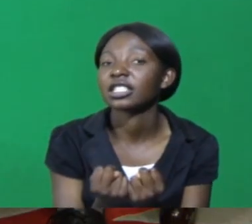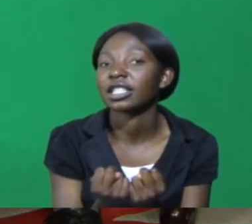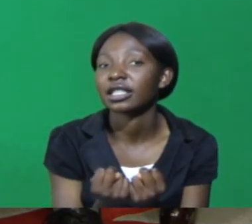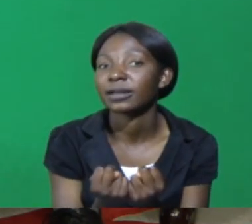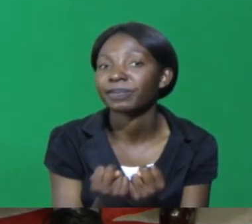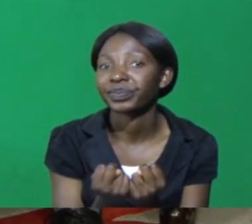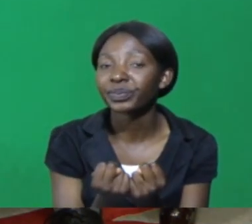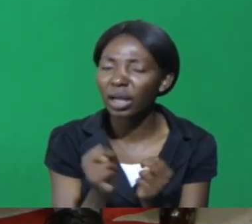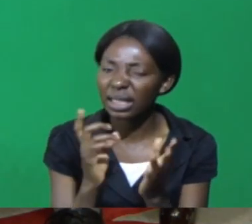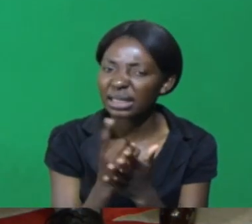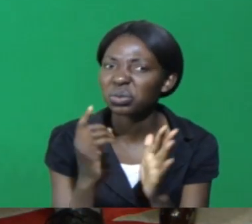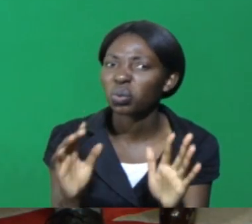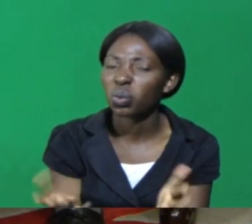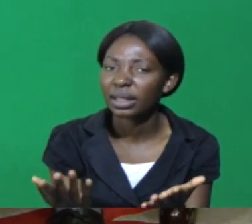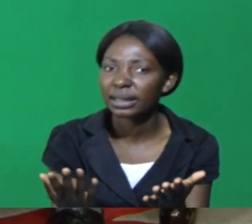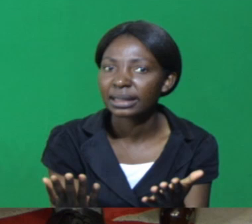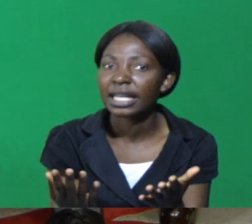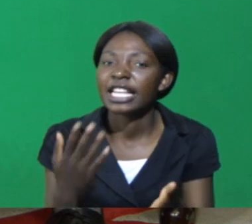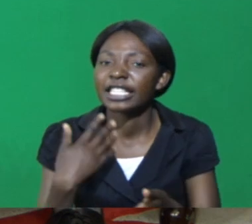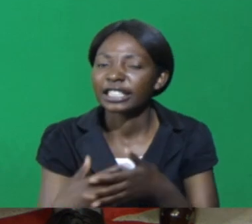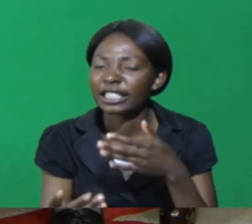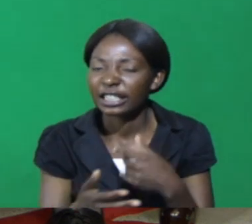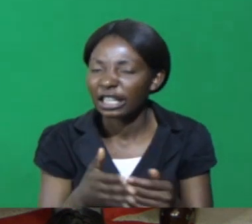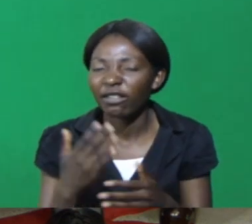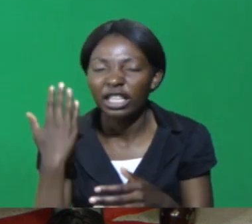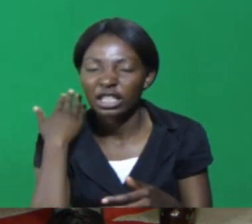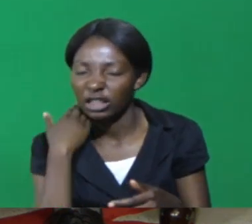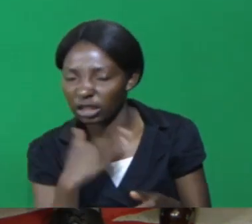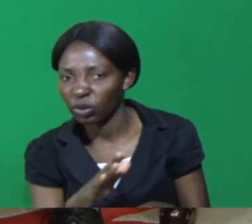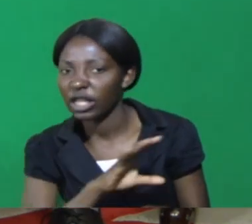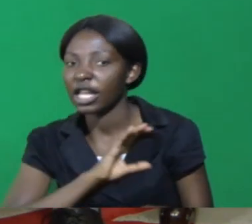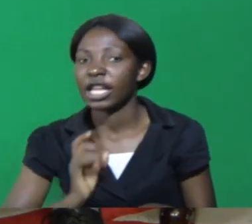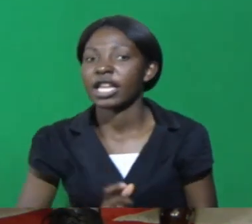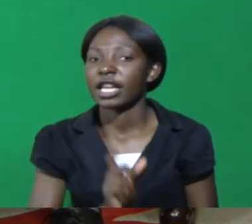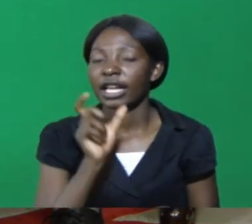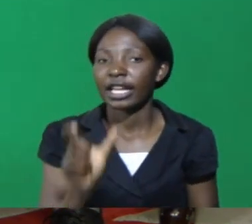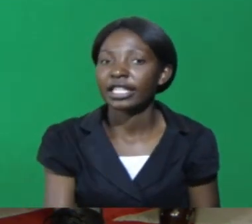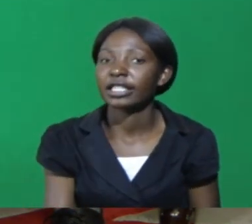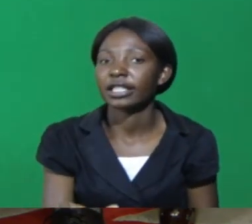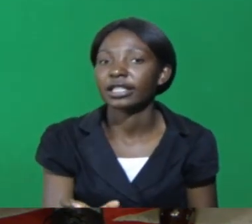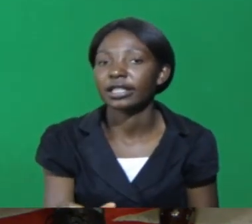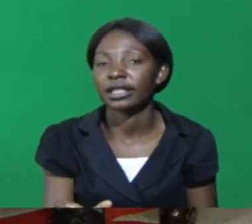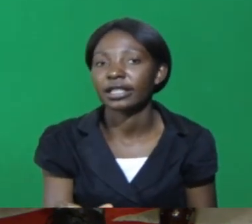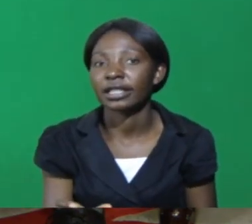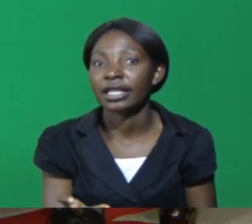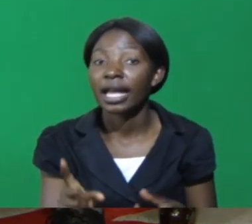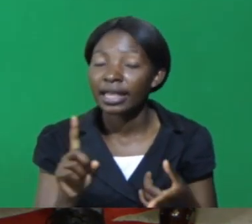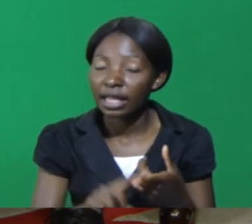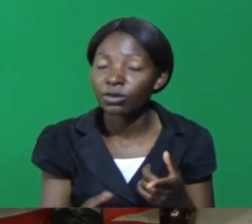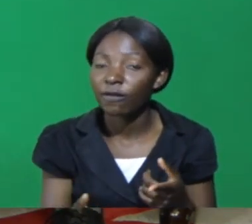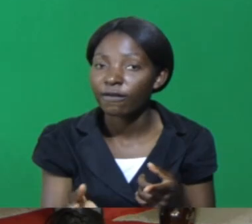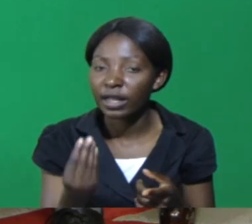chimwe chaakazoita kutambudza vatsvene vaMwari, maKristu, kune kuurayiwa kwemaKristu zvatakaona zvakaitika